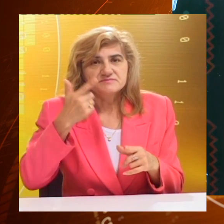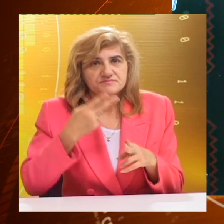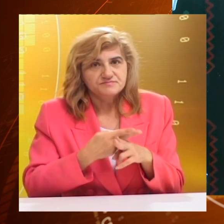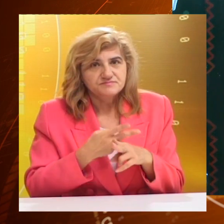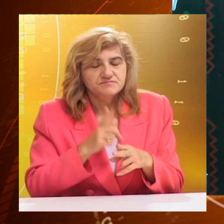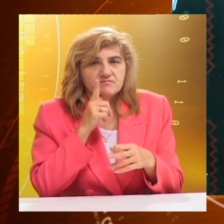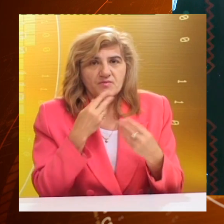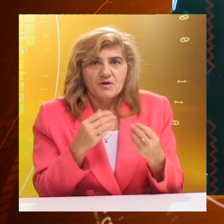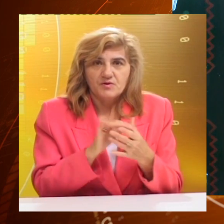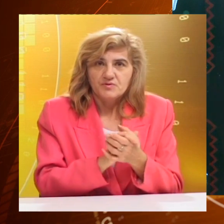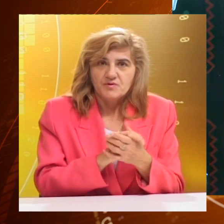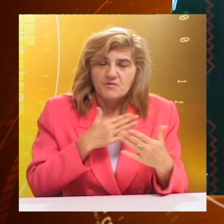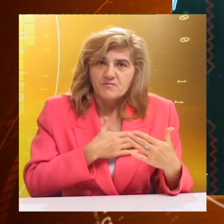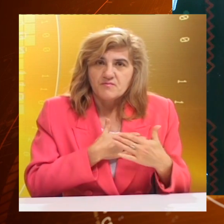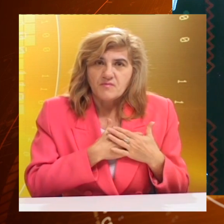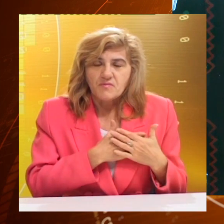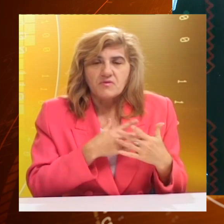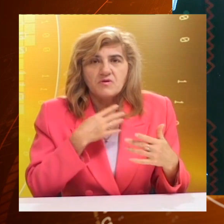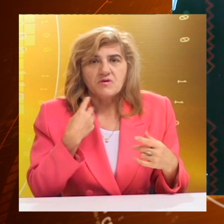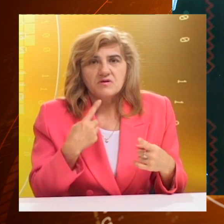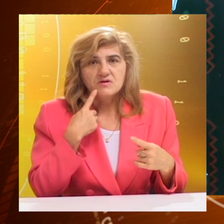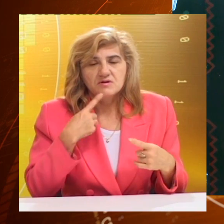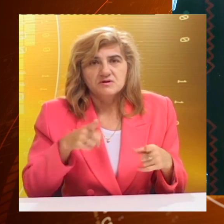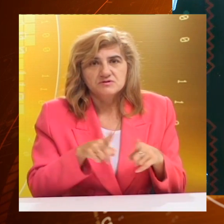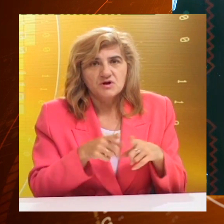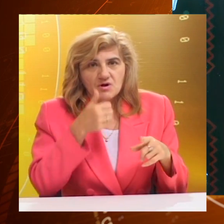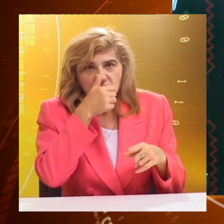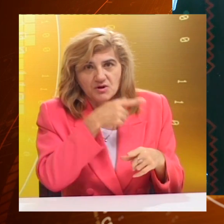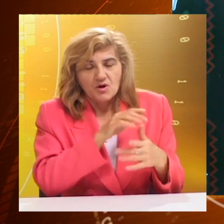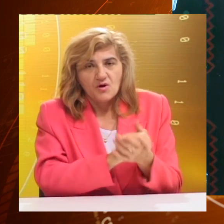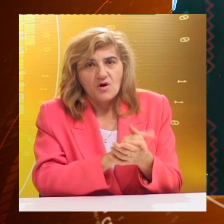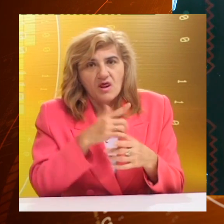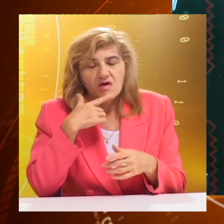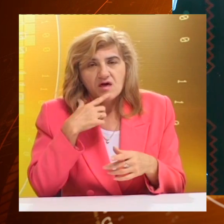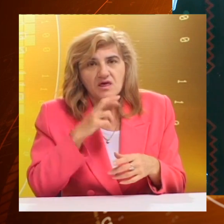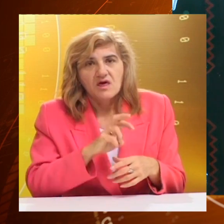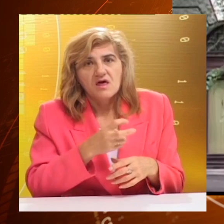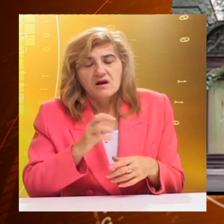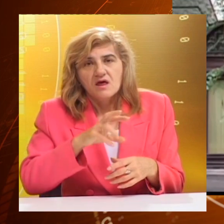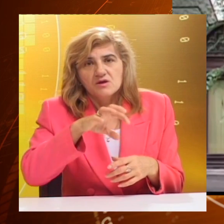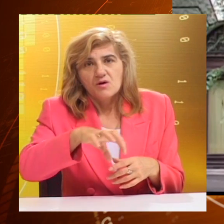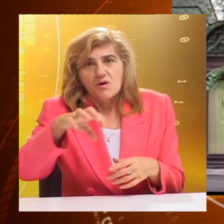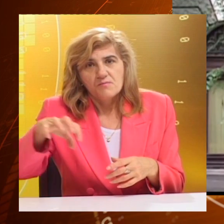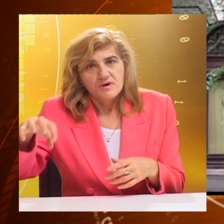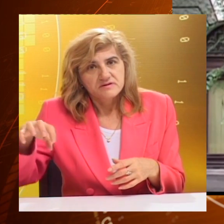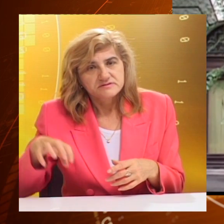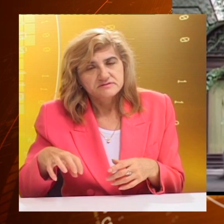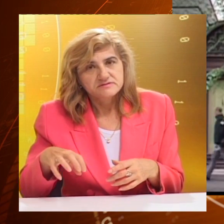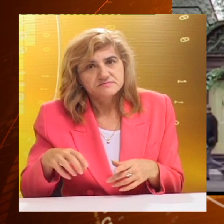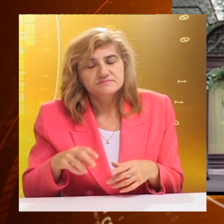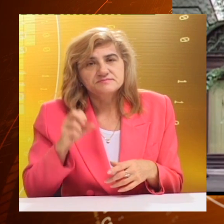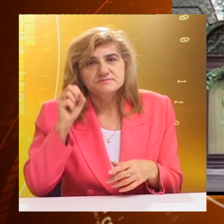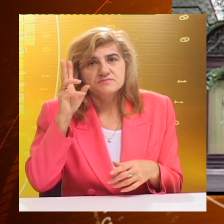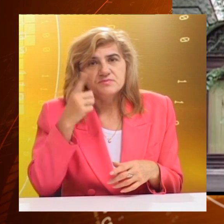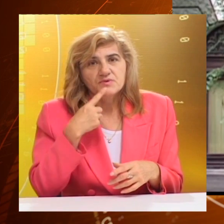Republici Srpskoj jako dobro sarađujemo i, kao što je moj kolega već rekao, u različitim oblastima. Gradska